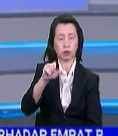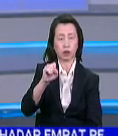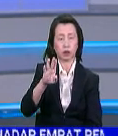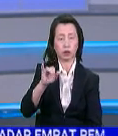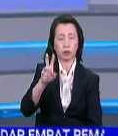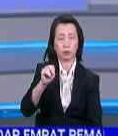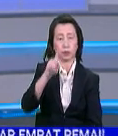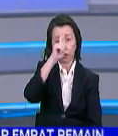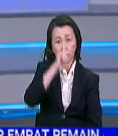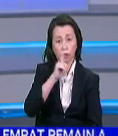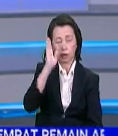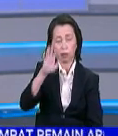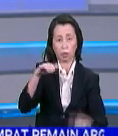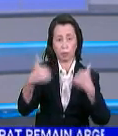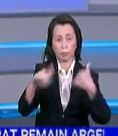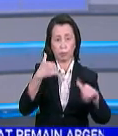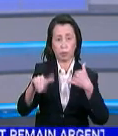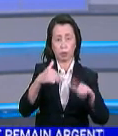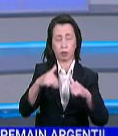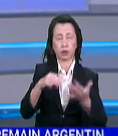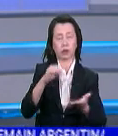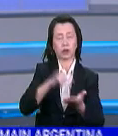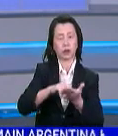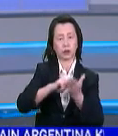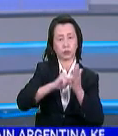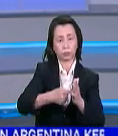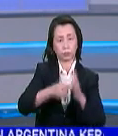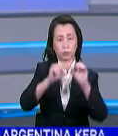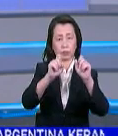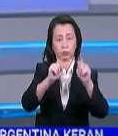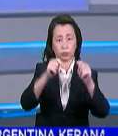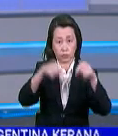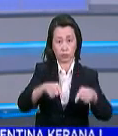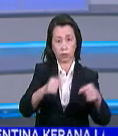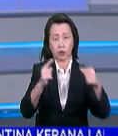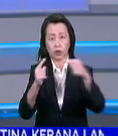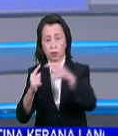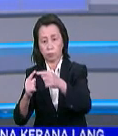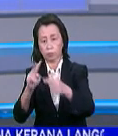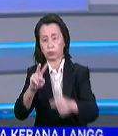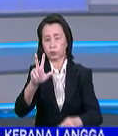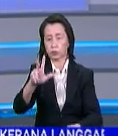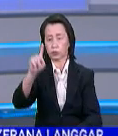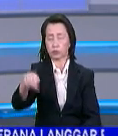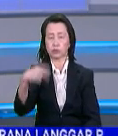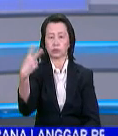pelayaran itu bakal beratap pada aksi yang dicat 12com Sabtu ini hingga